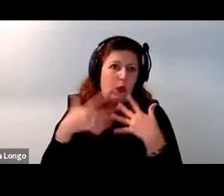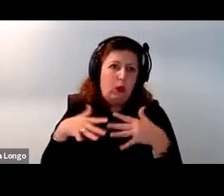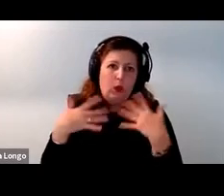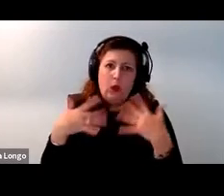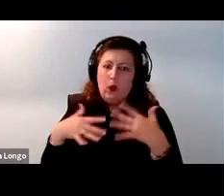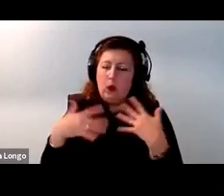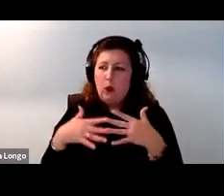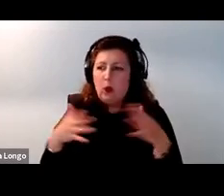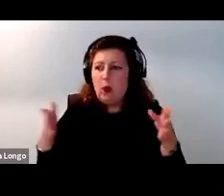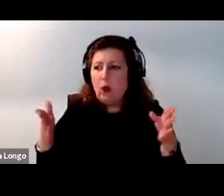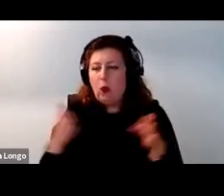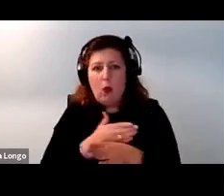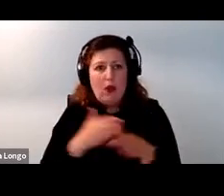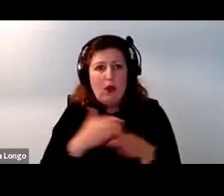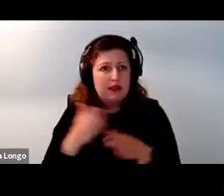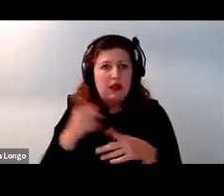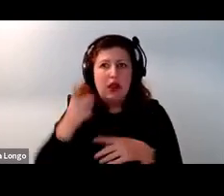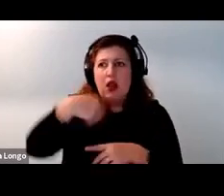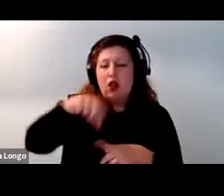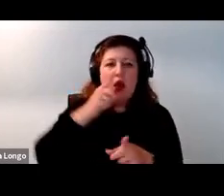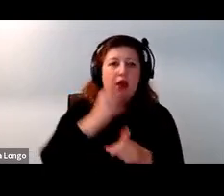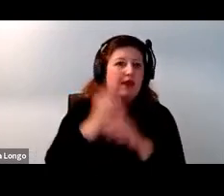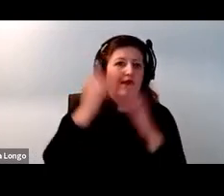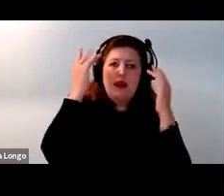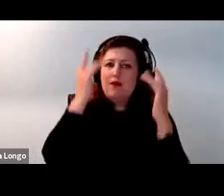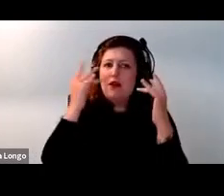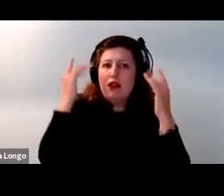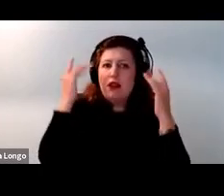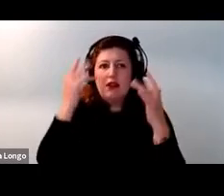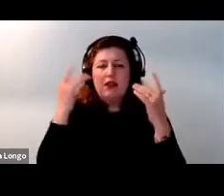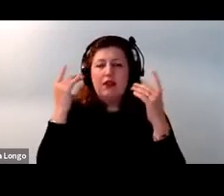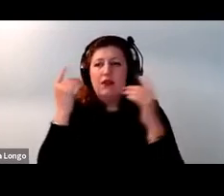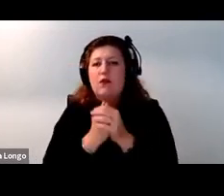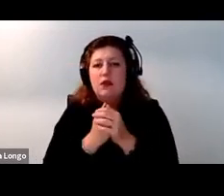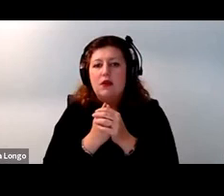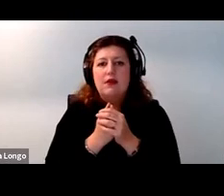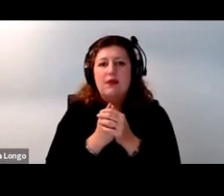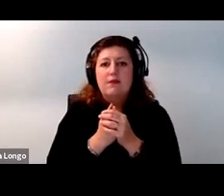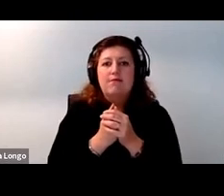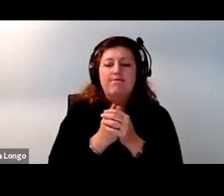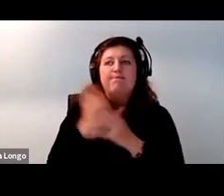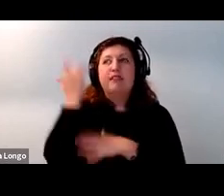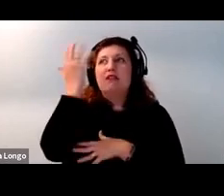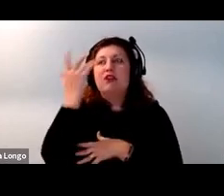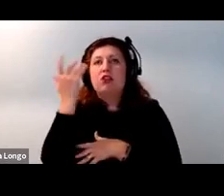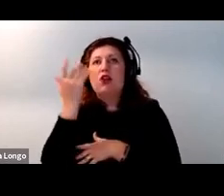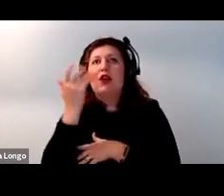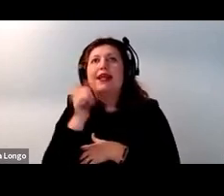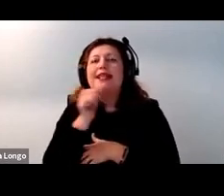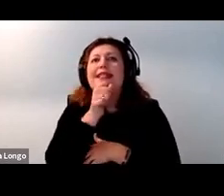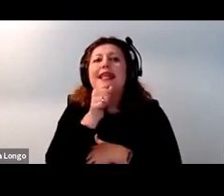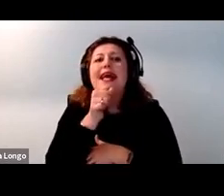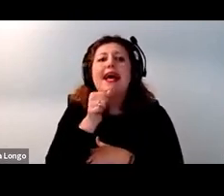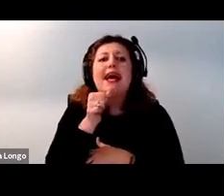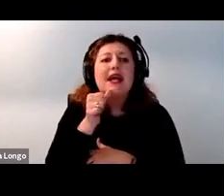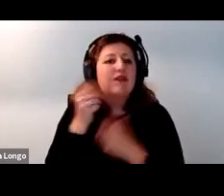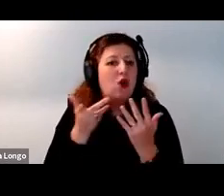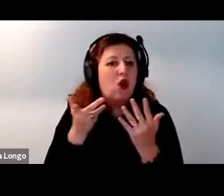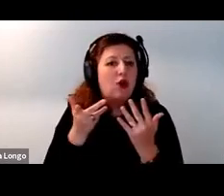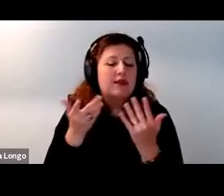sia necessaria una riflessione lunga su cosa è necessario. A me